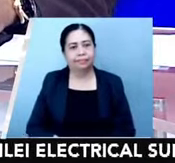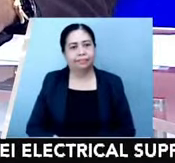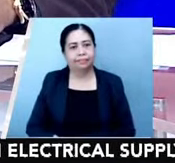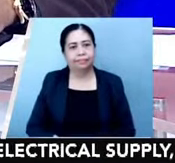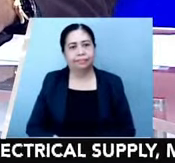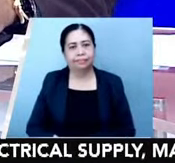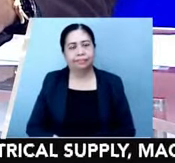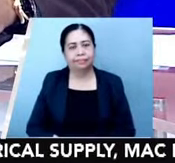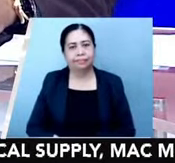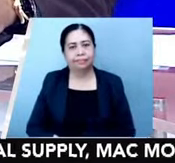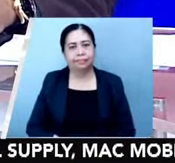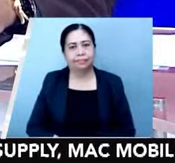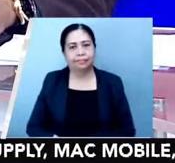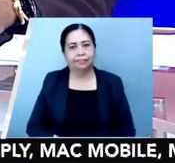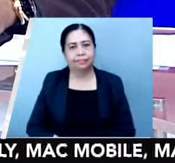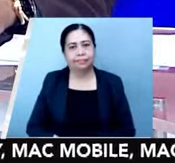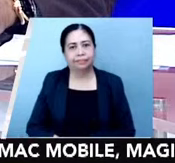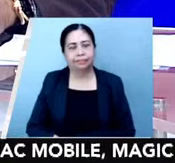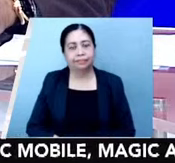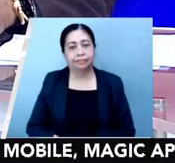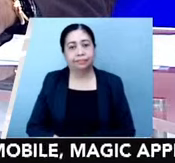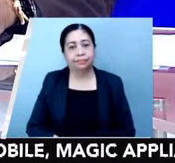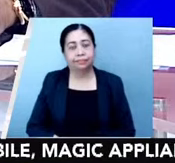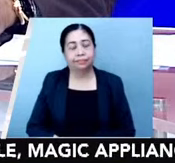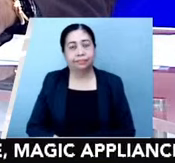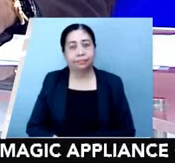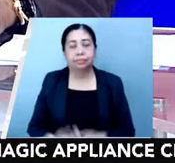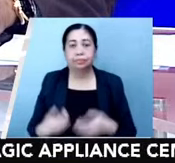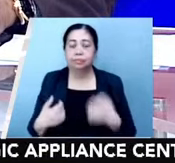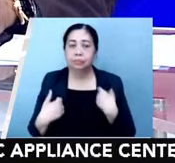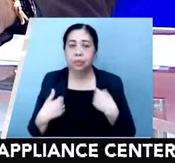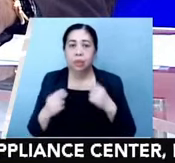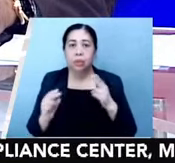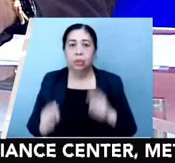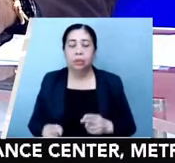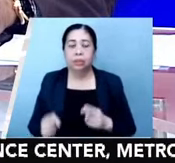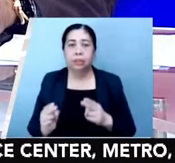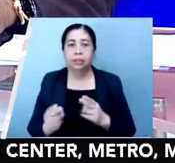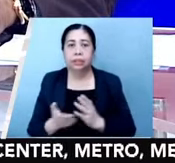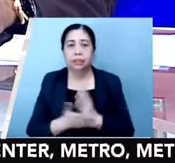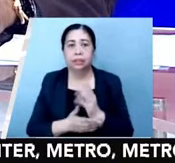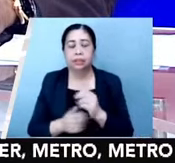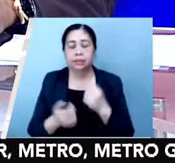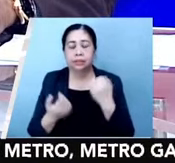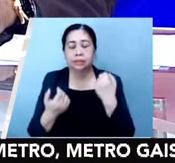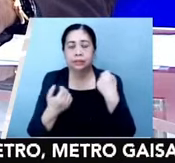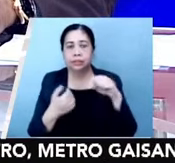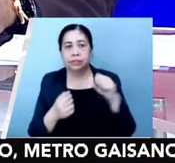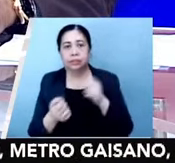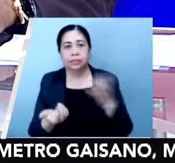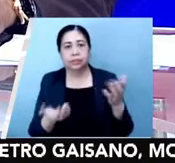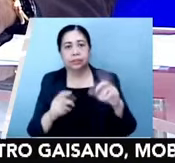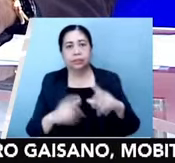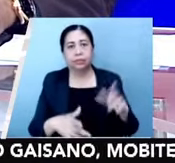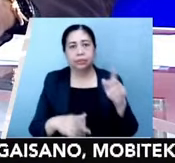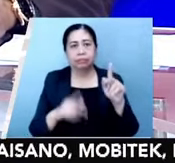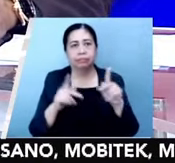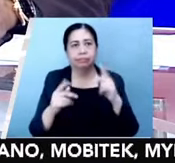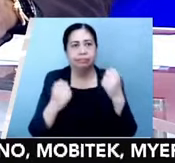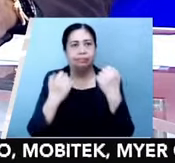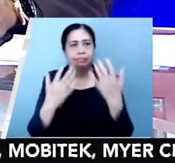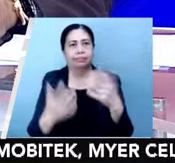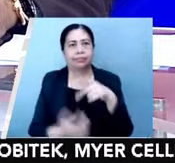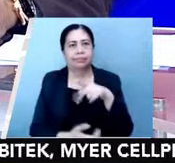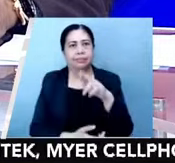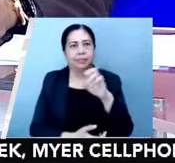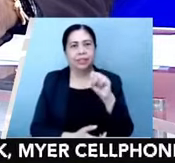Muling naunggat ang issue ng human rights violations noong martial law sa pagharap ni Pangulong Bongbong Marcos sa foreign correspondents. Tinanong ang Pangulo,